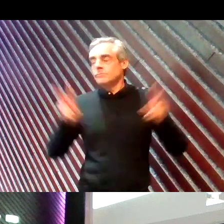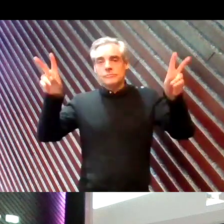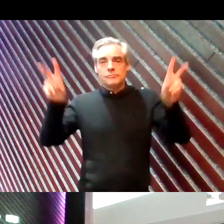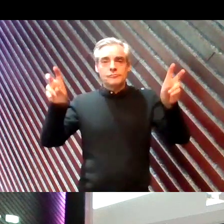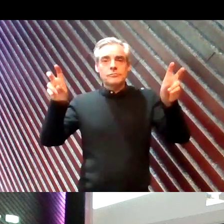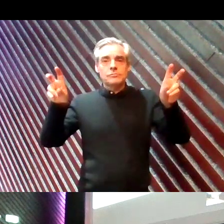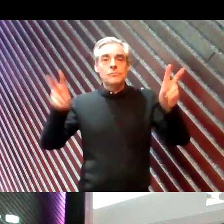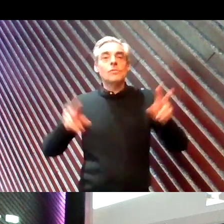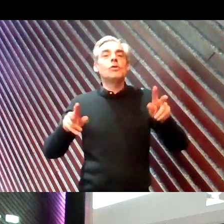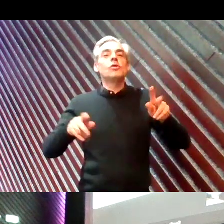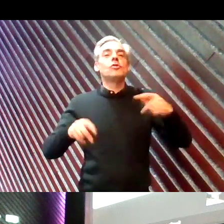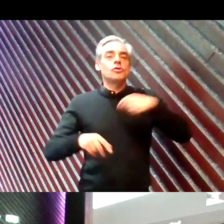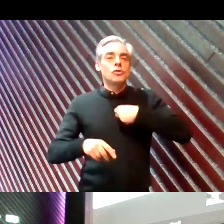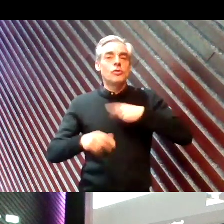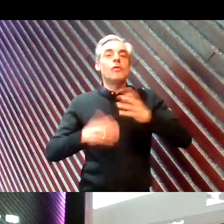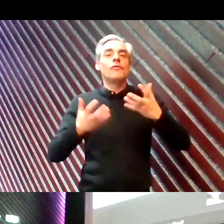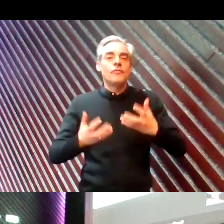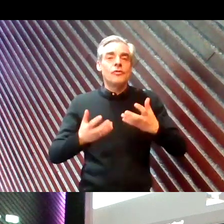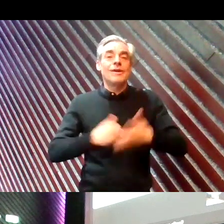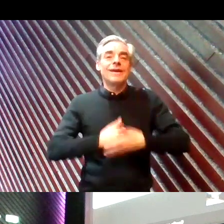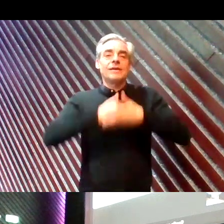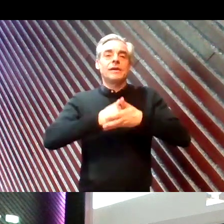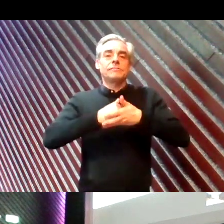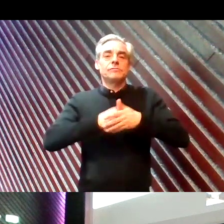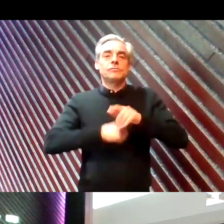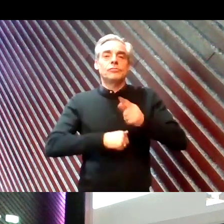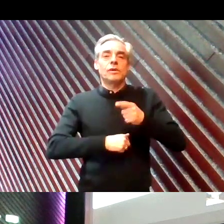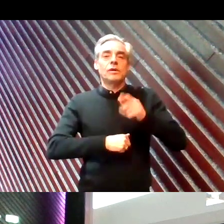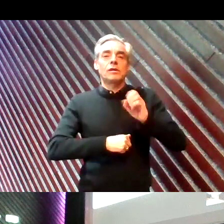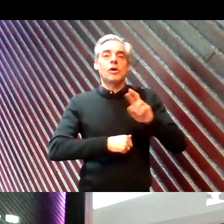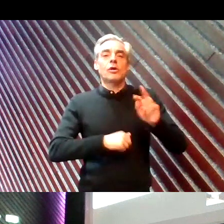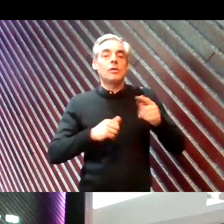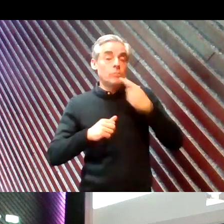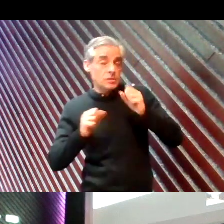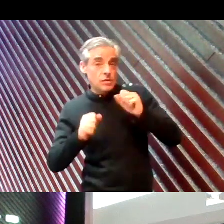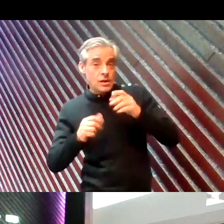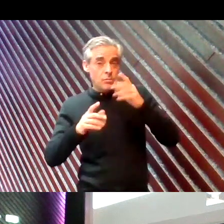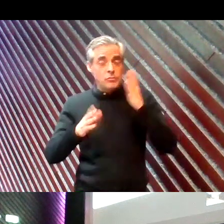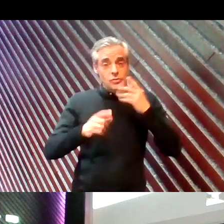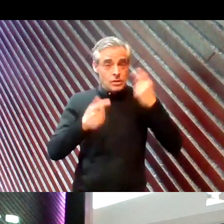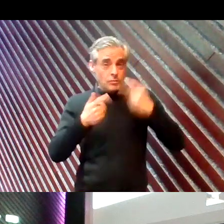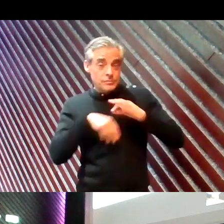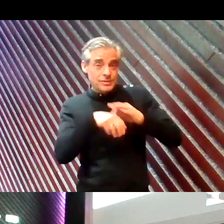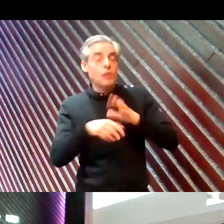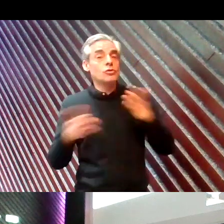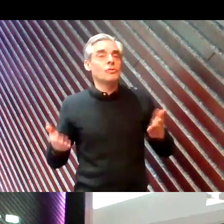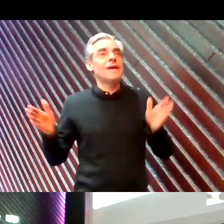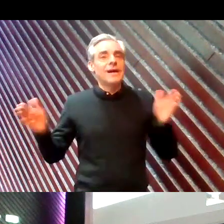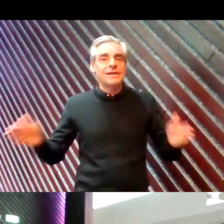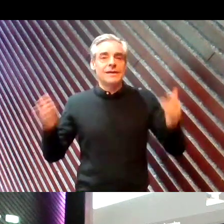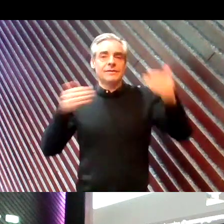Donc, je veux aider, par exemple, très bien. Et on peut aussi spécifier en effet les besoins d'accompagnement. Donc, aujourd'hui, il y a quand même un cadre